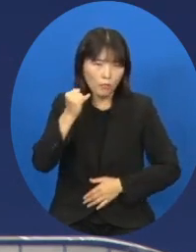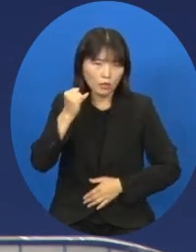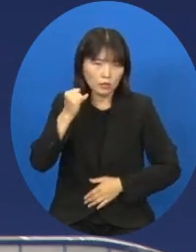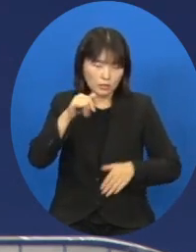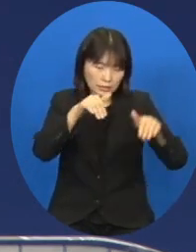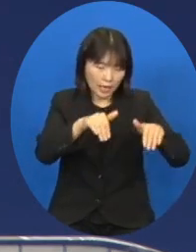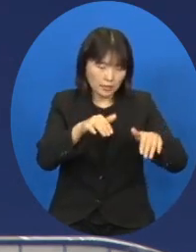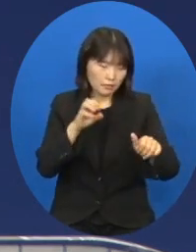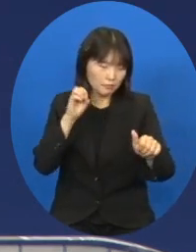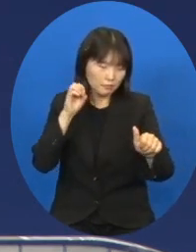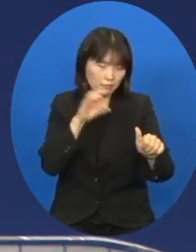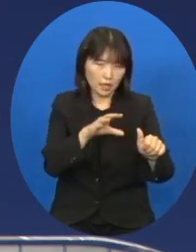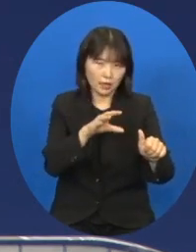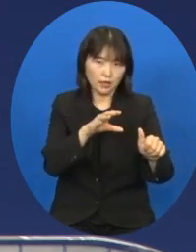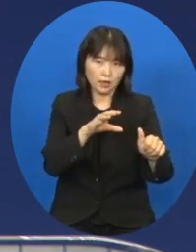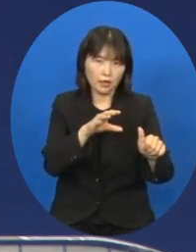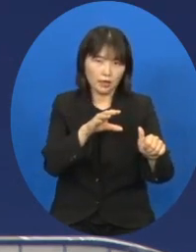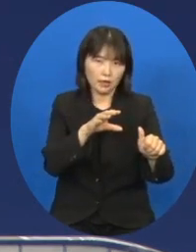하인들에게 했던 말,